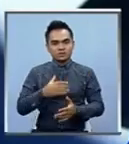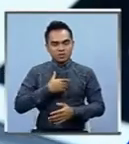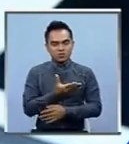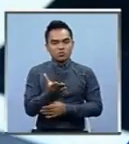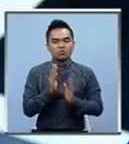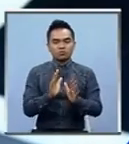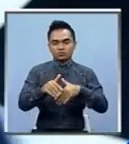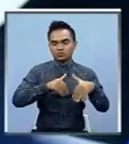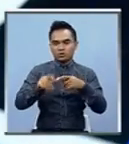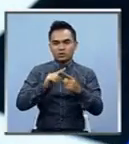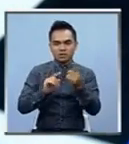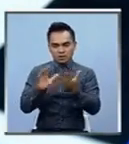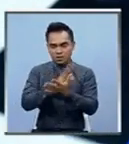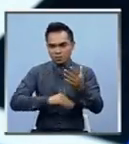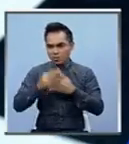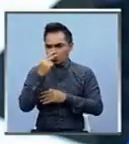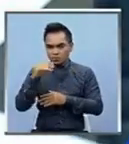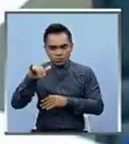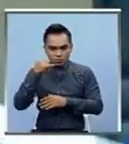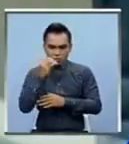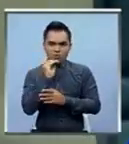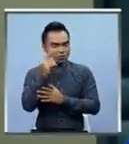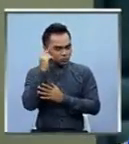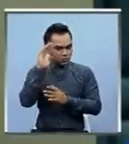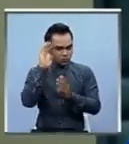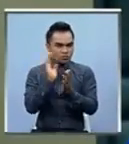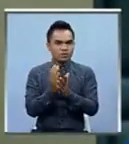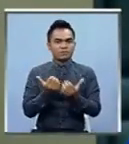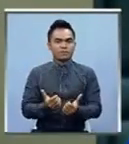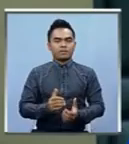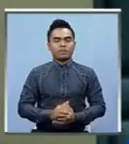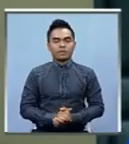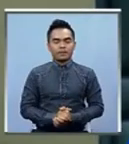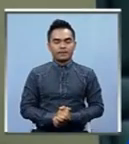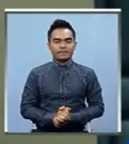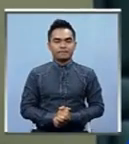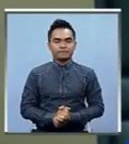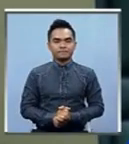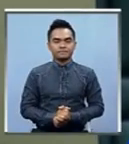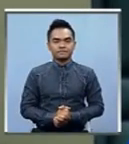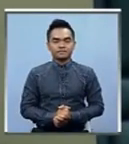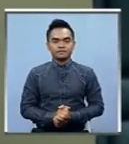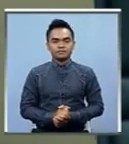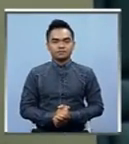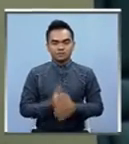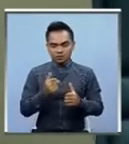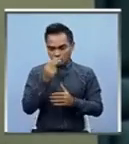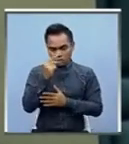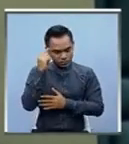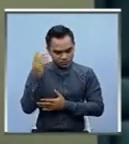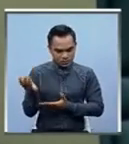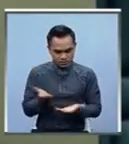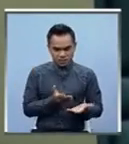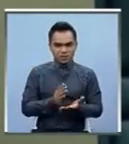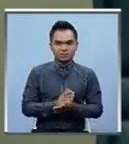บบุคคลในภาพช่วยแจ้งเบาะแสมาที่ตำรวจ ไม่ทราบถ้าจะมีการเชิญตัวมาในอีกเรื่องนึง